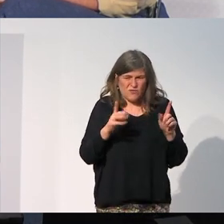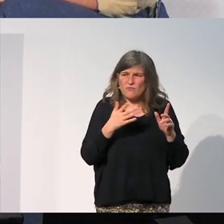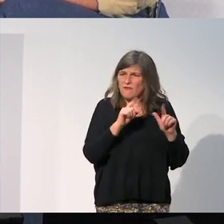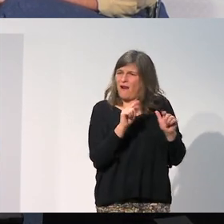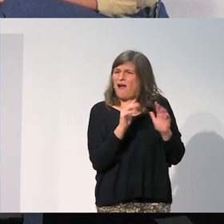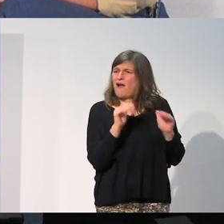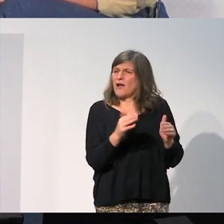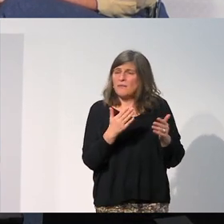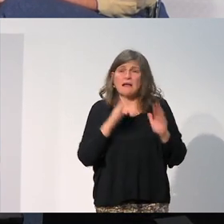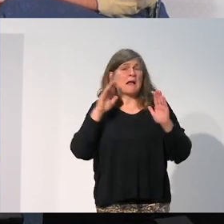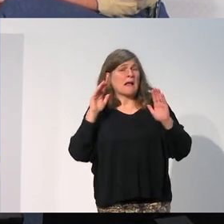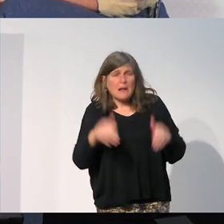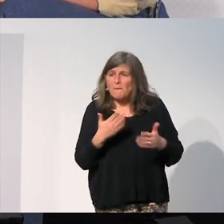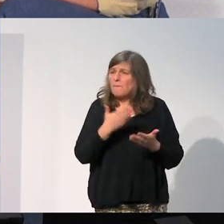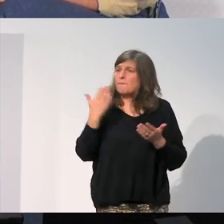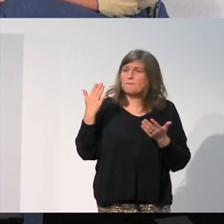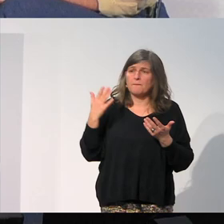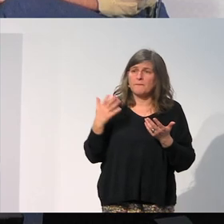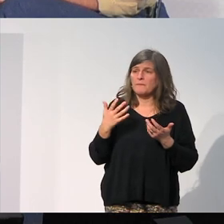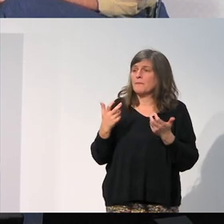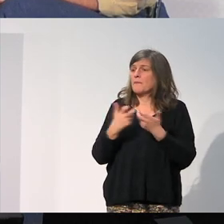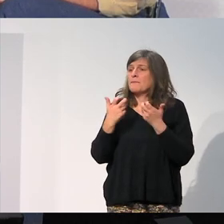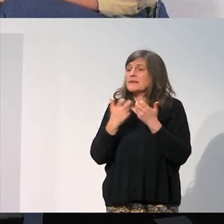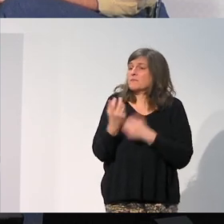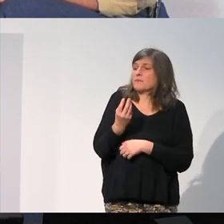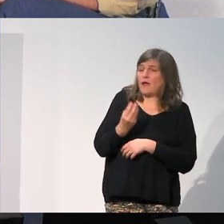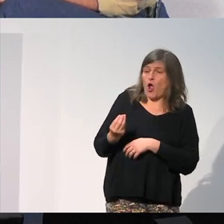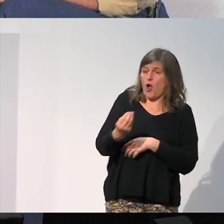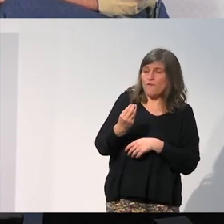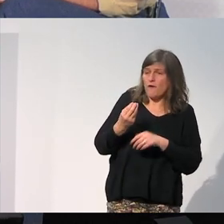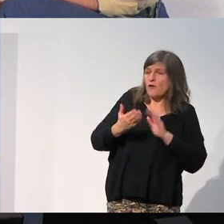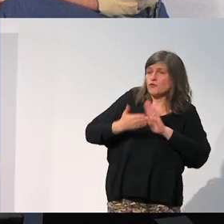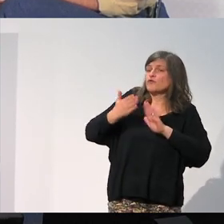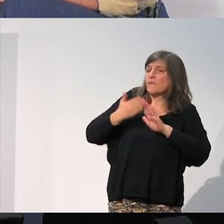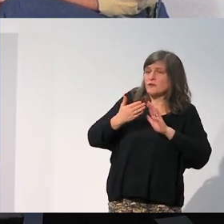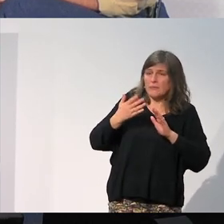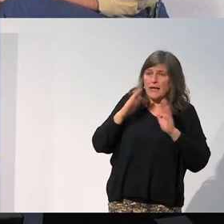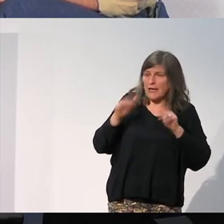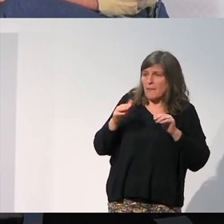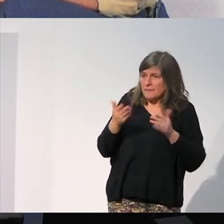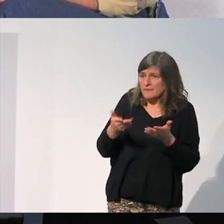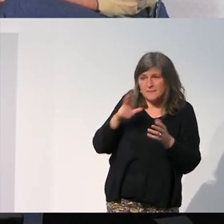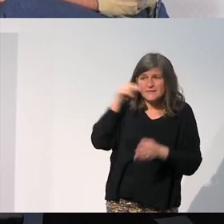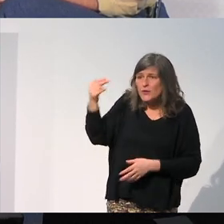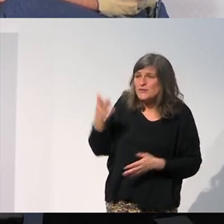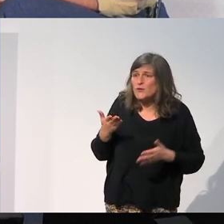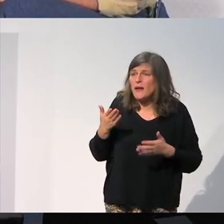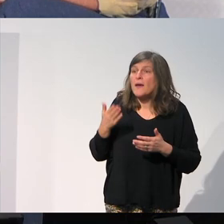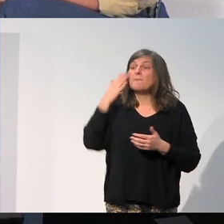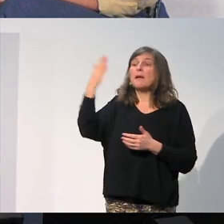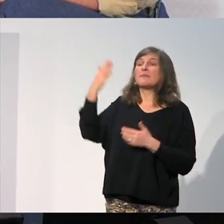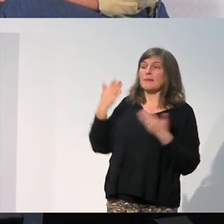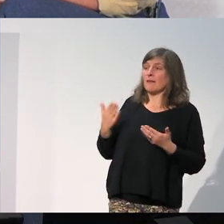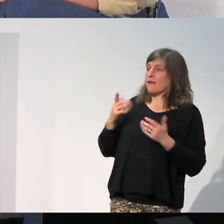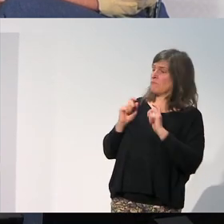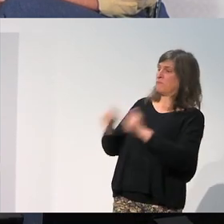tous les avatars de son existence, par exemple les enfants sauvages, ça reste des humains, on va dire. Mais ce qui est curieux aujourd'hui, c'est que quand il y a un animal qui se retrouve